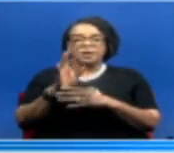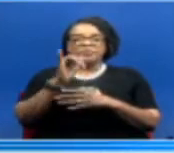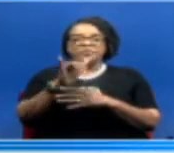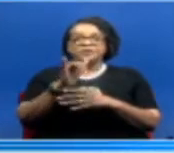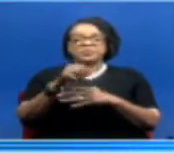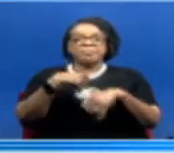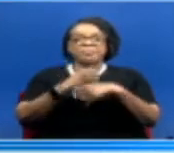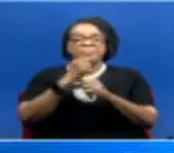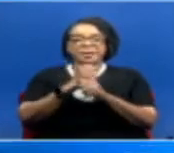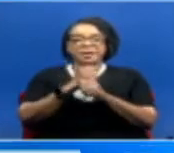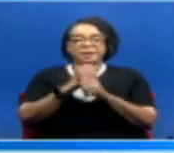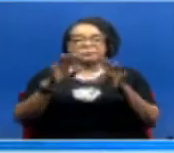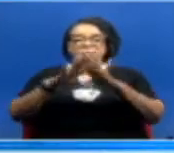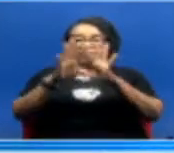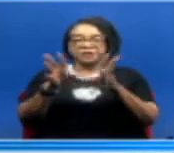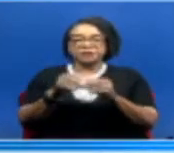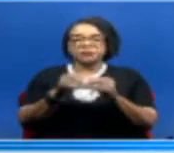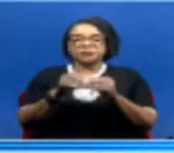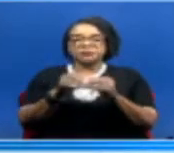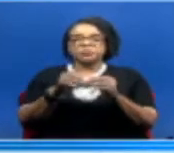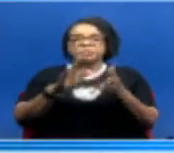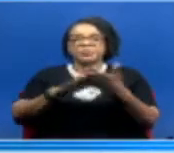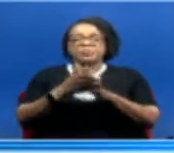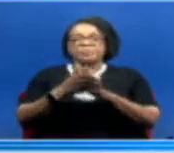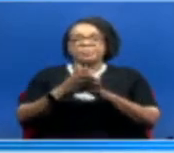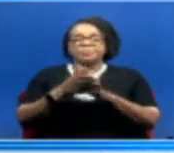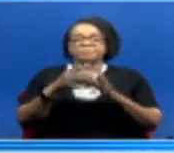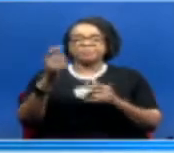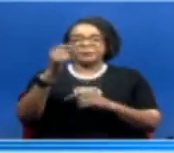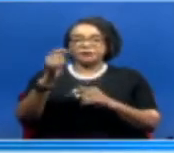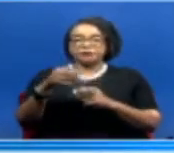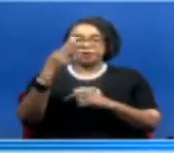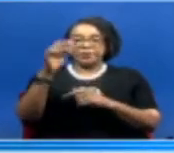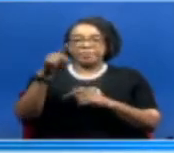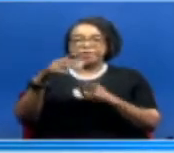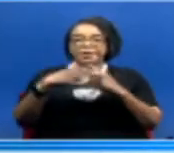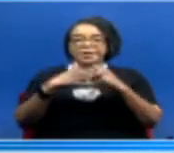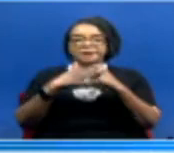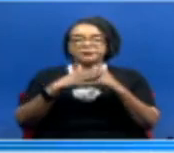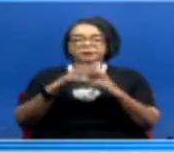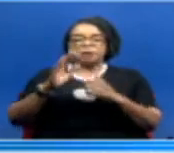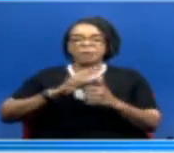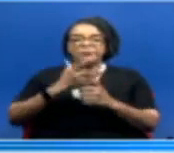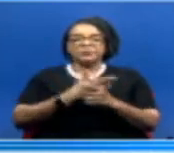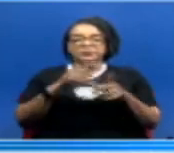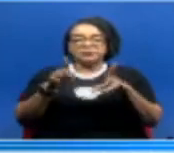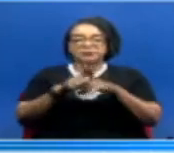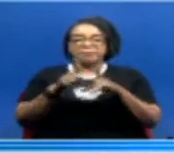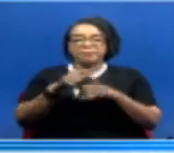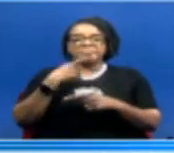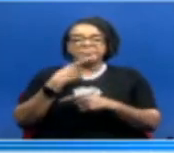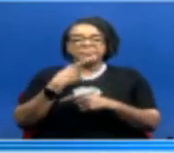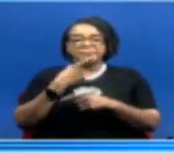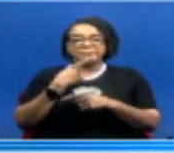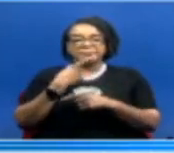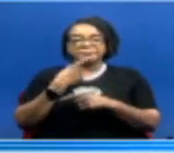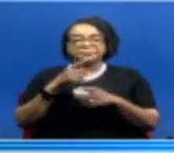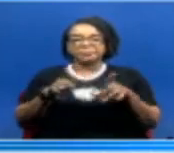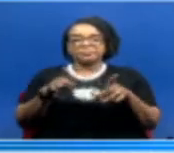bajeti ya kitaifa shilingi trilioni 3.95. Kamati hiyo imeshikilia kuwa mbali